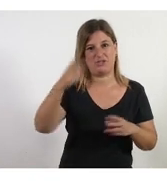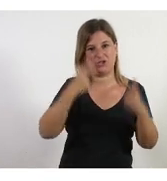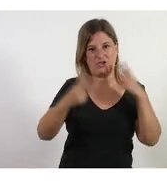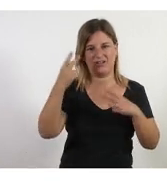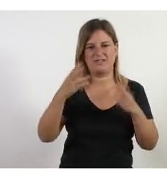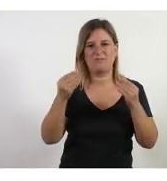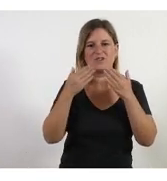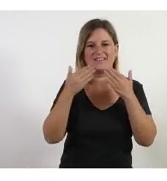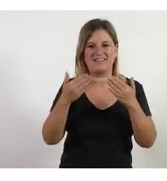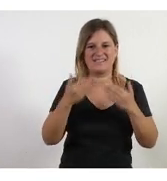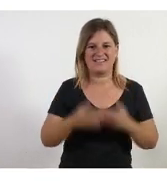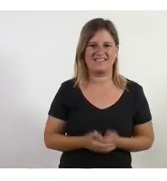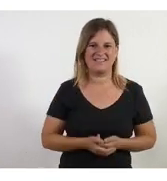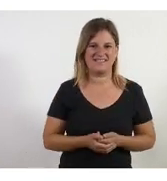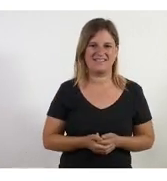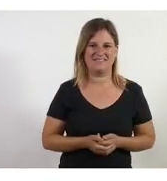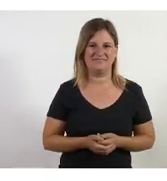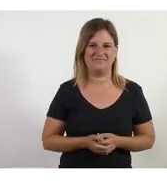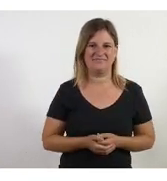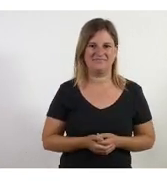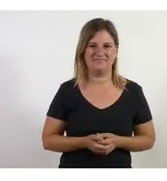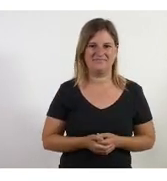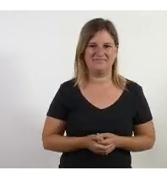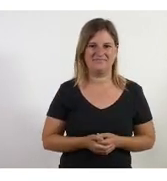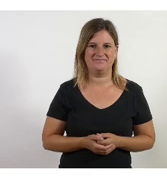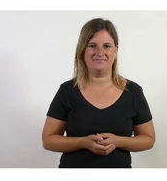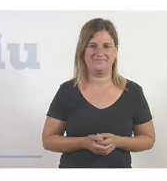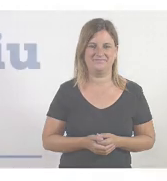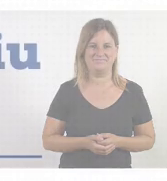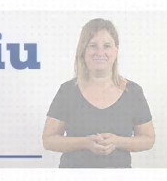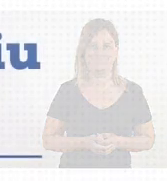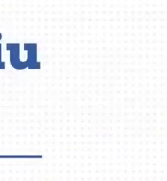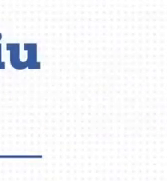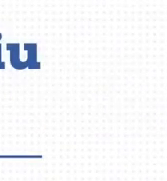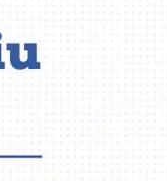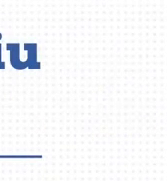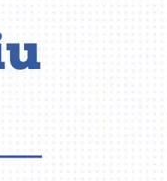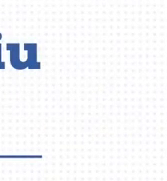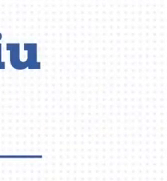Moltes gràcies. Gràcies. Fantàstic. Que tinguis un molt bon dia. Gràcies.